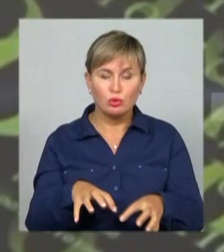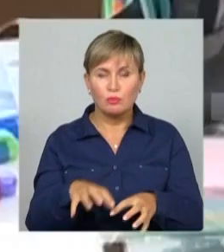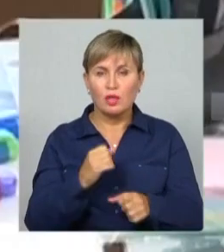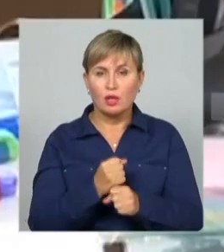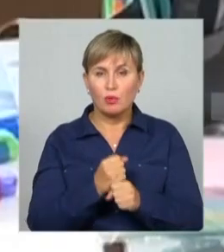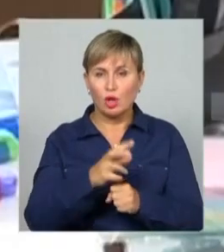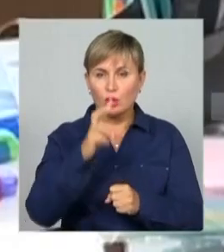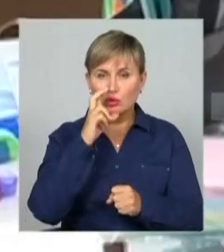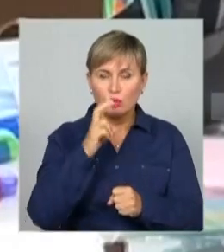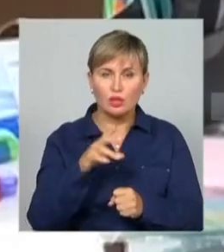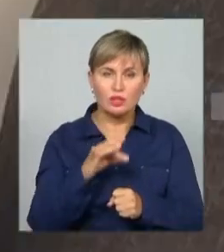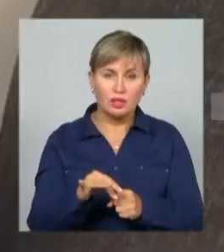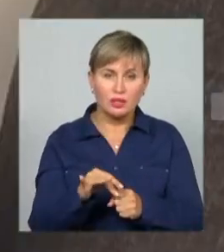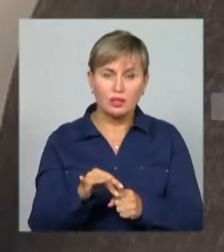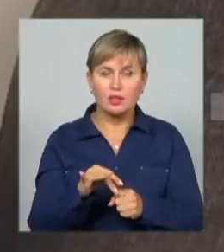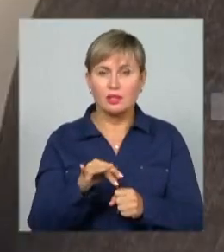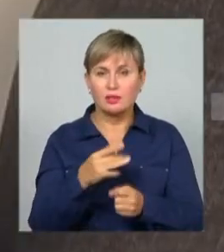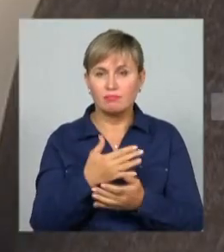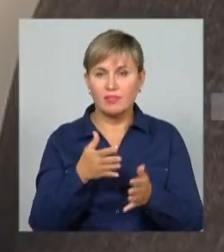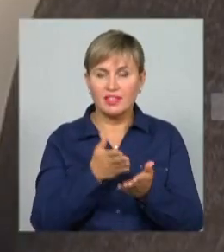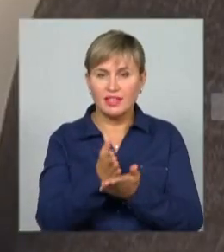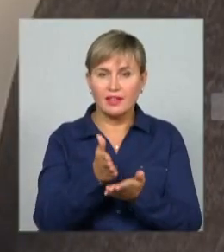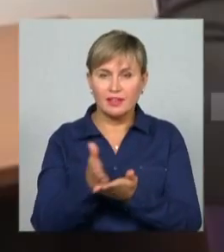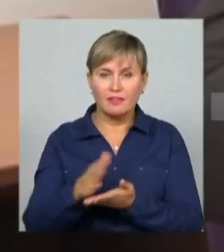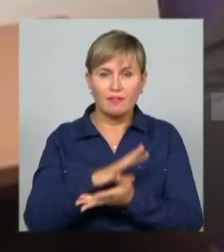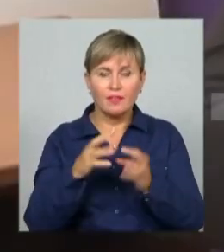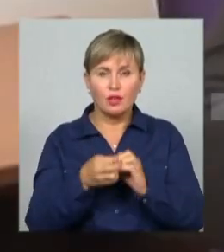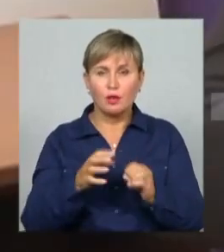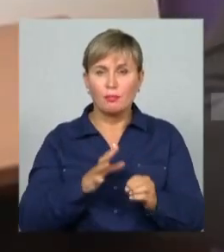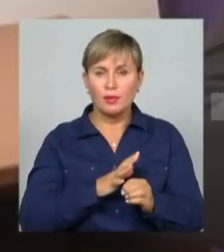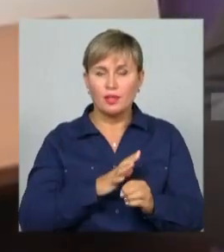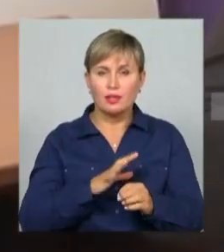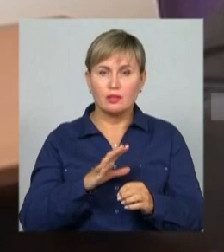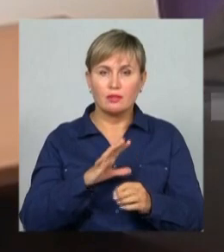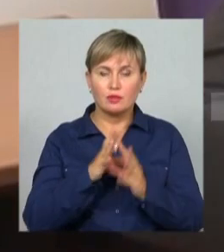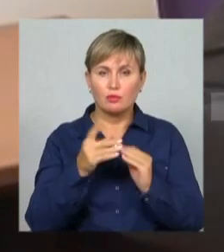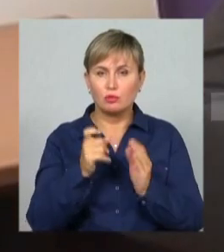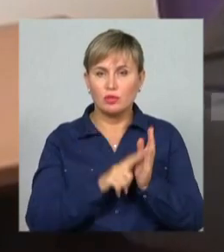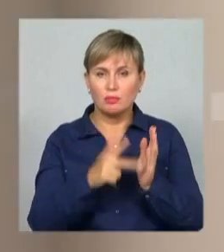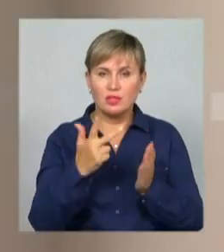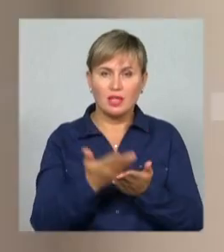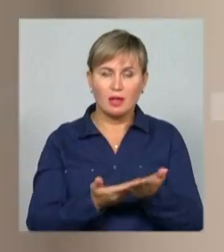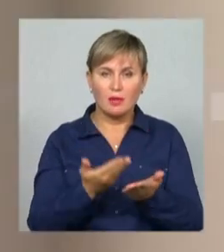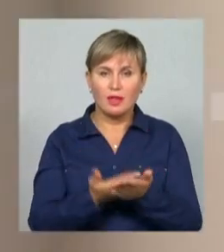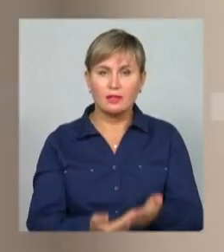работе государственных и квазигосударственных секторов. В итоге были даны 173